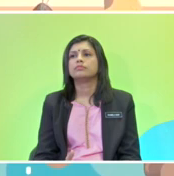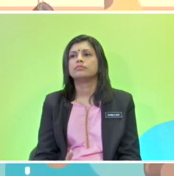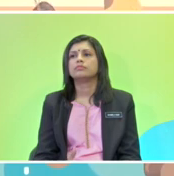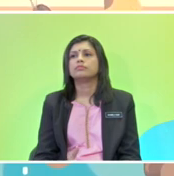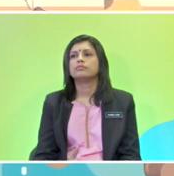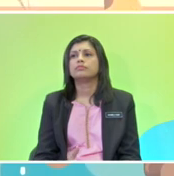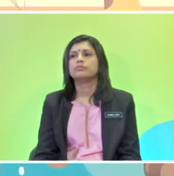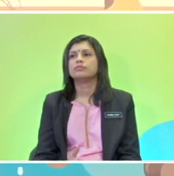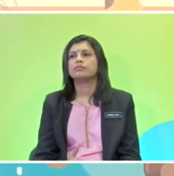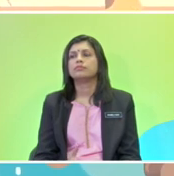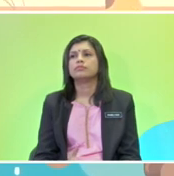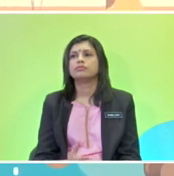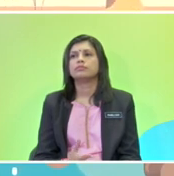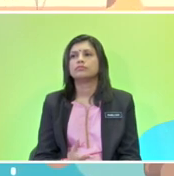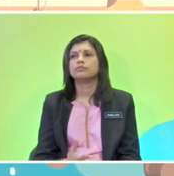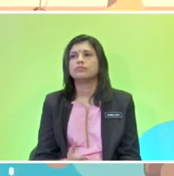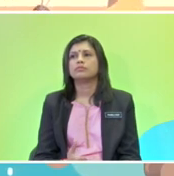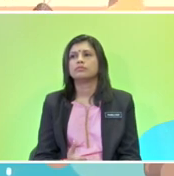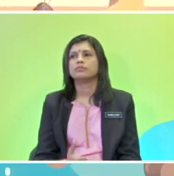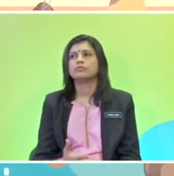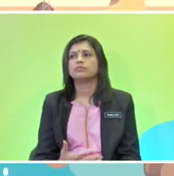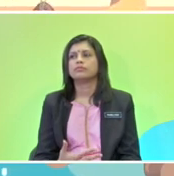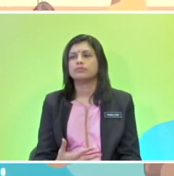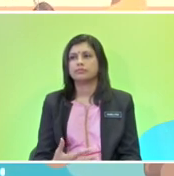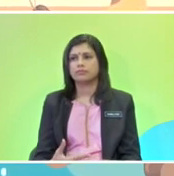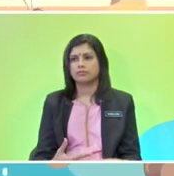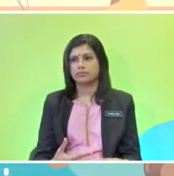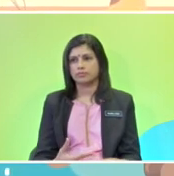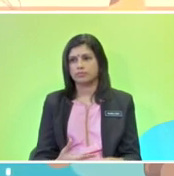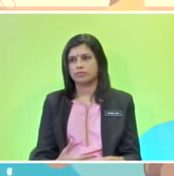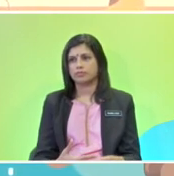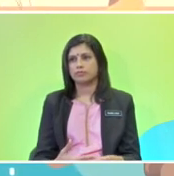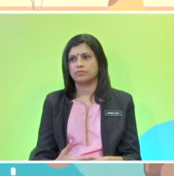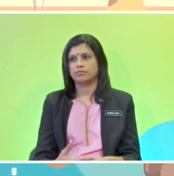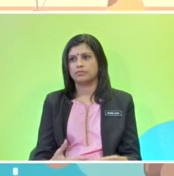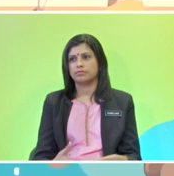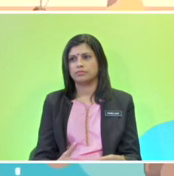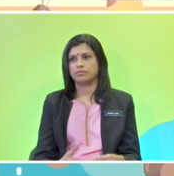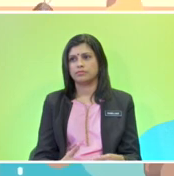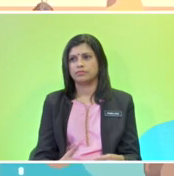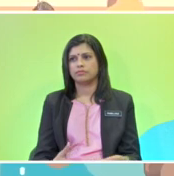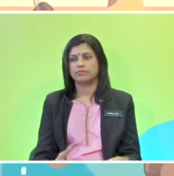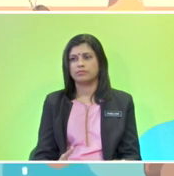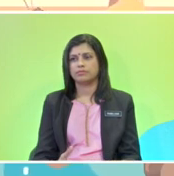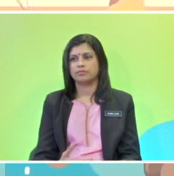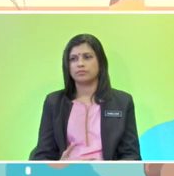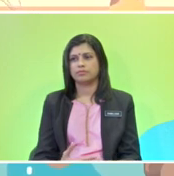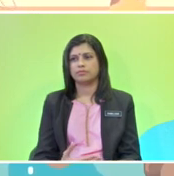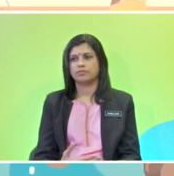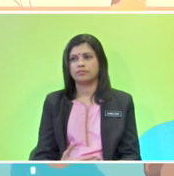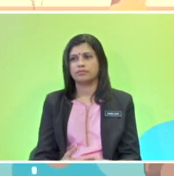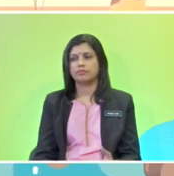dan juga adik Izara. Adik Tasnim di mana tu jawapannya? Tenang. Okey. Tak apa. Rasanya